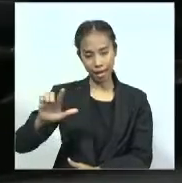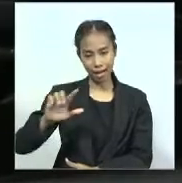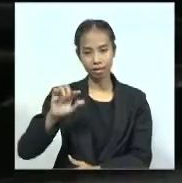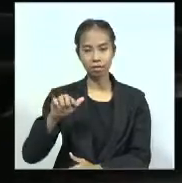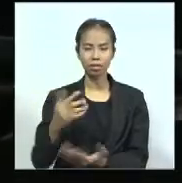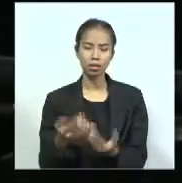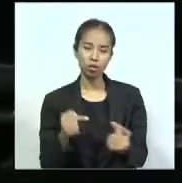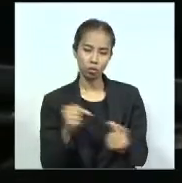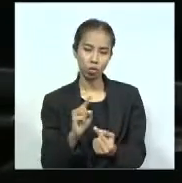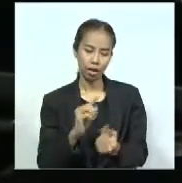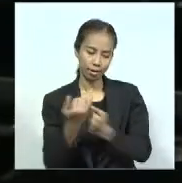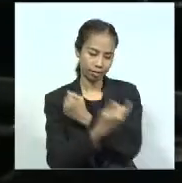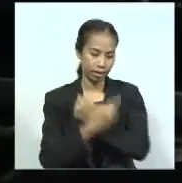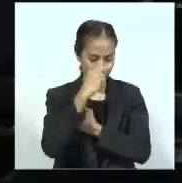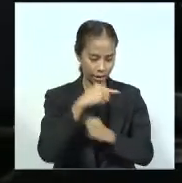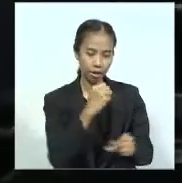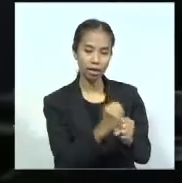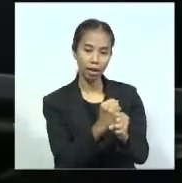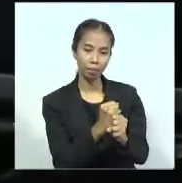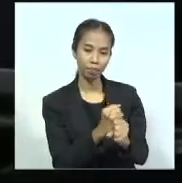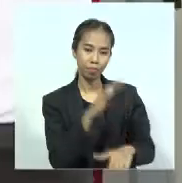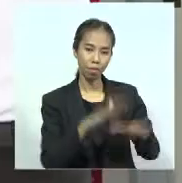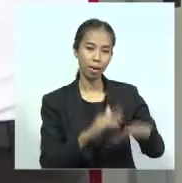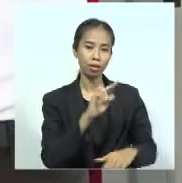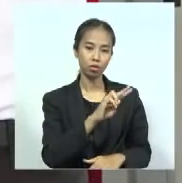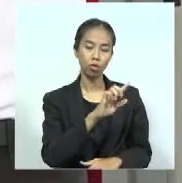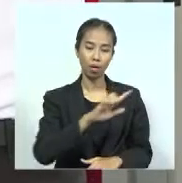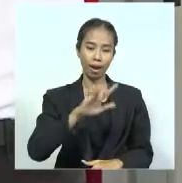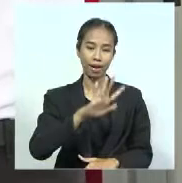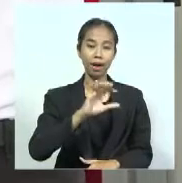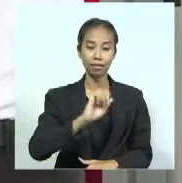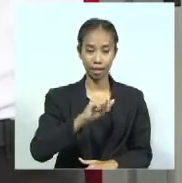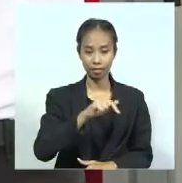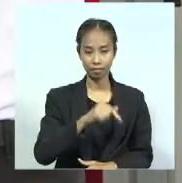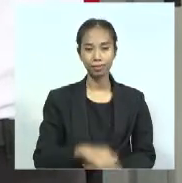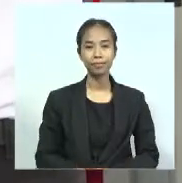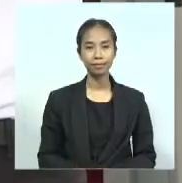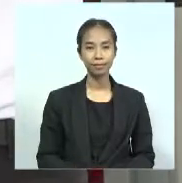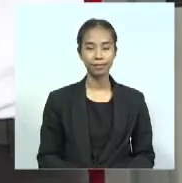มาณการผลิตน้ำมันปาล์มดิบในประเทศประมาณ 2 ล้าน 5 แสนตันต่อปีค่ะ